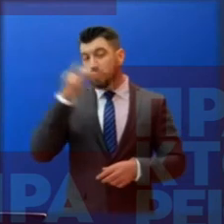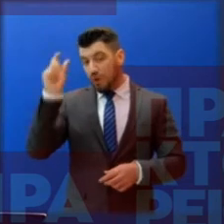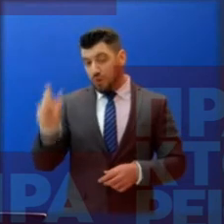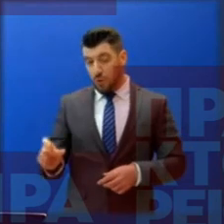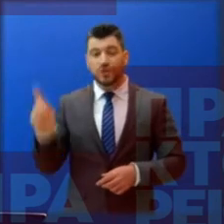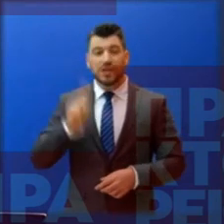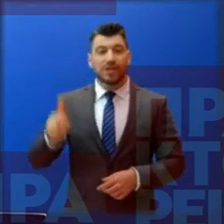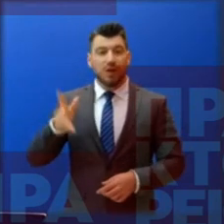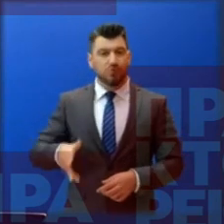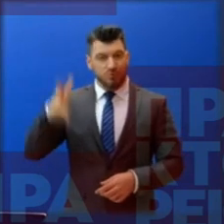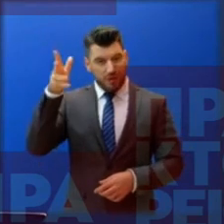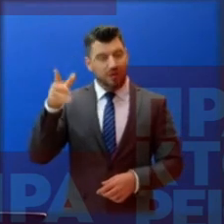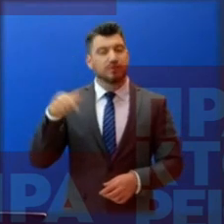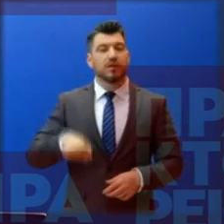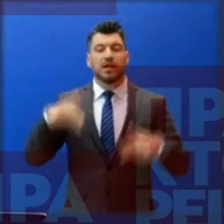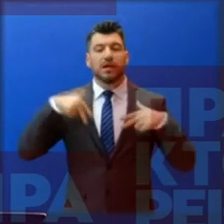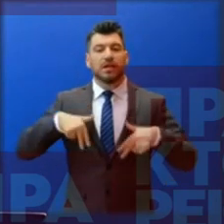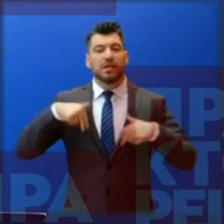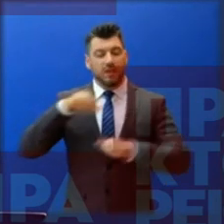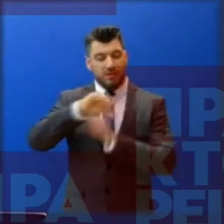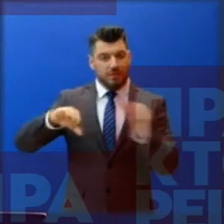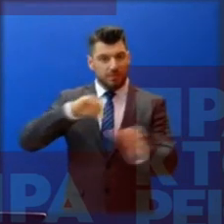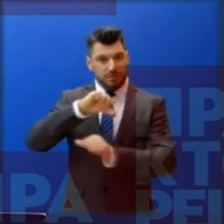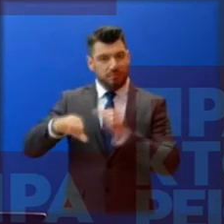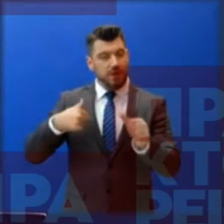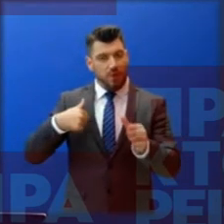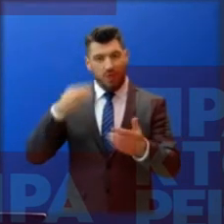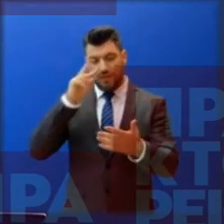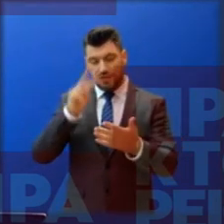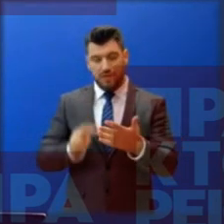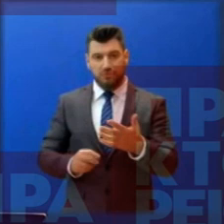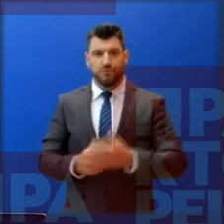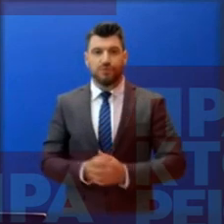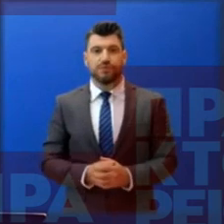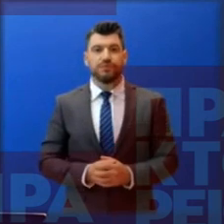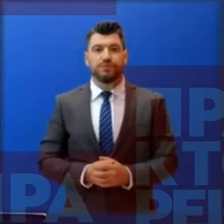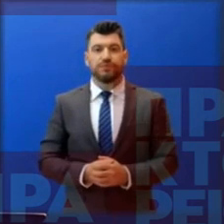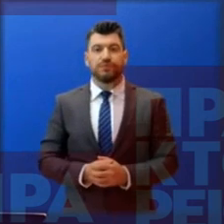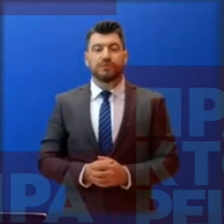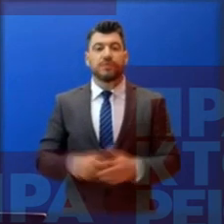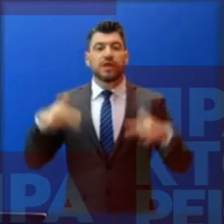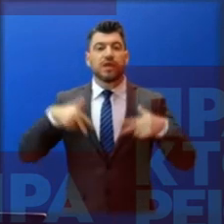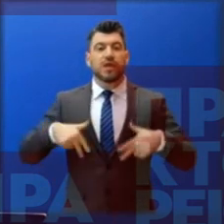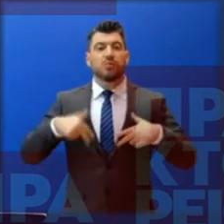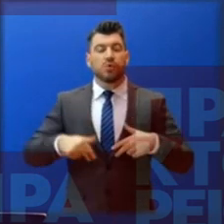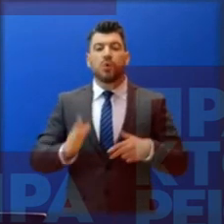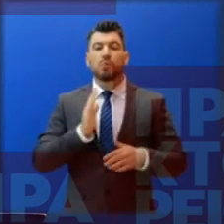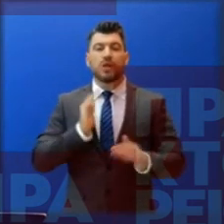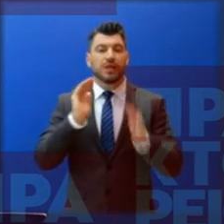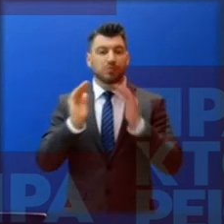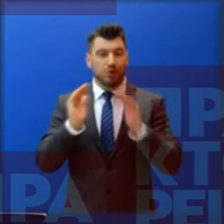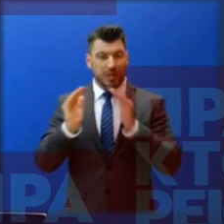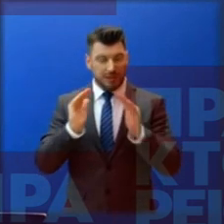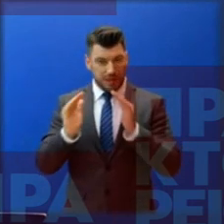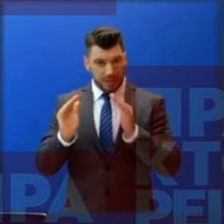Συντελούνται οι ακόλουθες αλλαγές στο κυβερνητικό σχήμα, τις οποίες και θα σας διαβάσω. Συνίσταται Υπουργείο Πολιτικής Προστασίας με